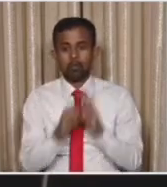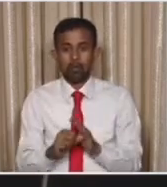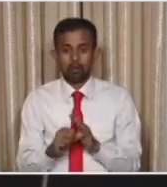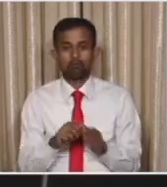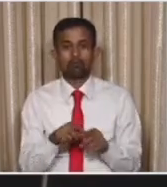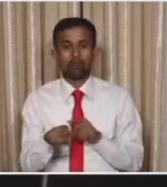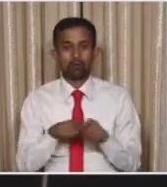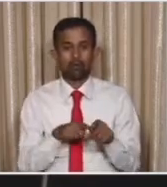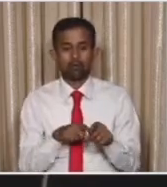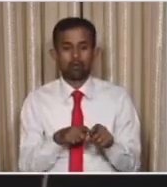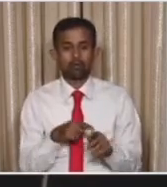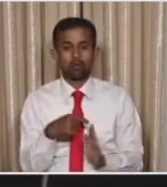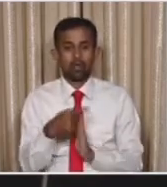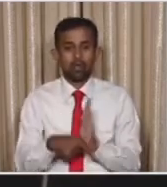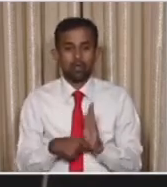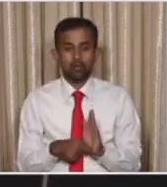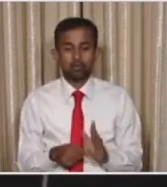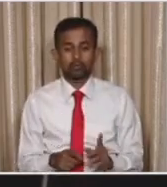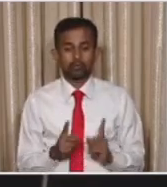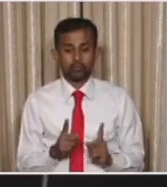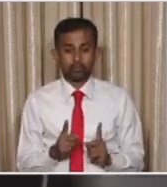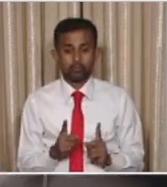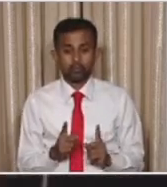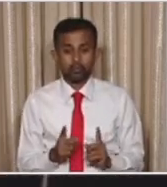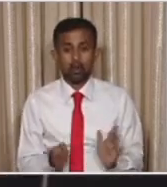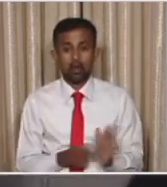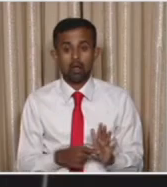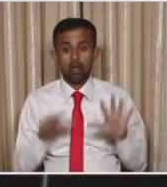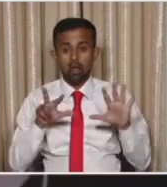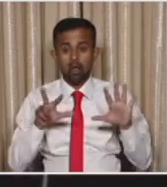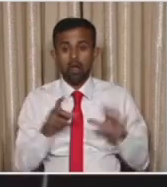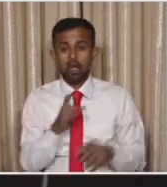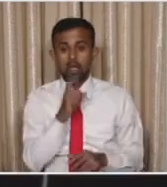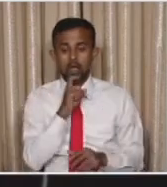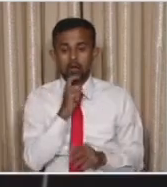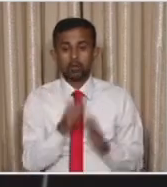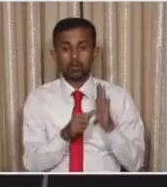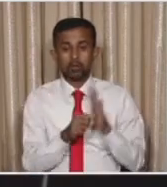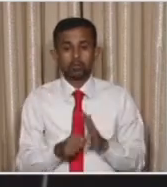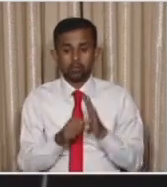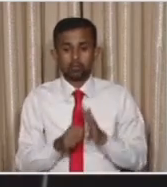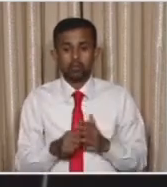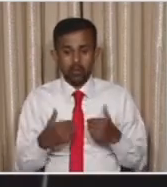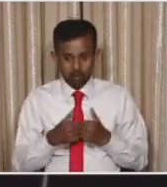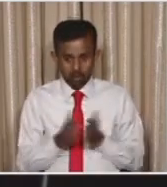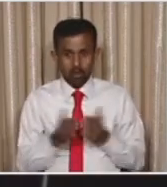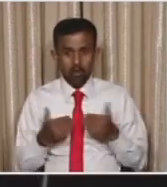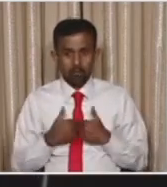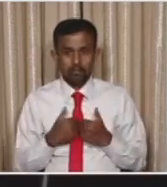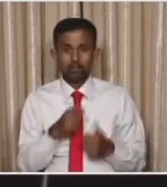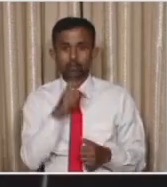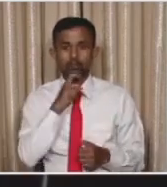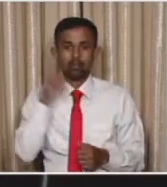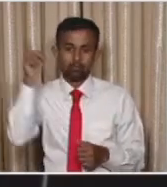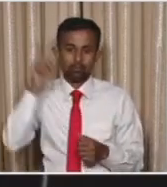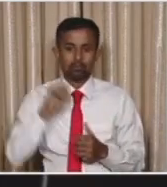ಕೇಲ ಏನ ಮೇರಟೇ ಹಿರವೆಲಾ ತಿಯನ ಲಕ್ಷಾಟಕ ನಡುವಲಿಂ ಅವಮಾನ ಕರಗನ ತಿಯನ್ನೆ ಅಪಿದ ಉಸಾವಿಯದ